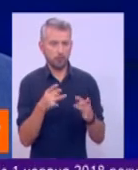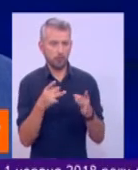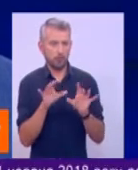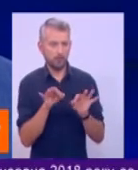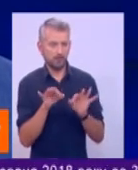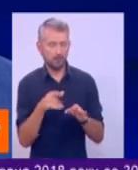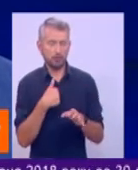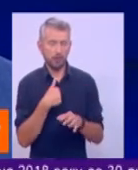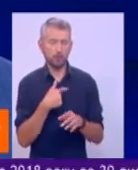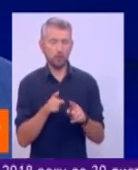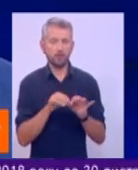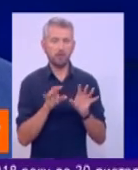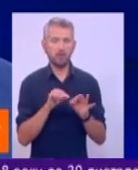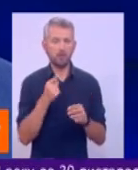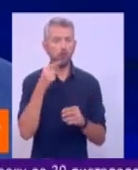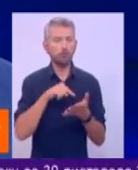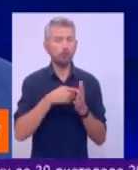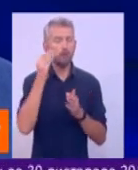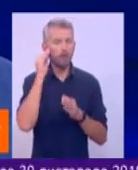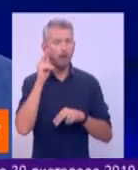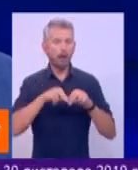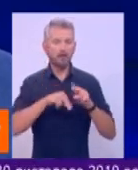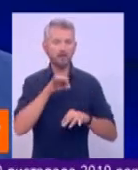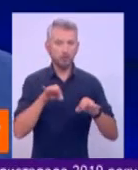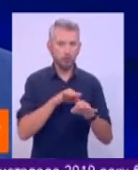это объяснил с точки зрения архитектуры и конструкции. Да?